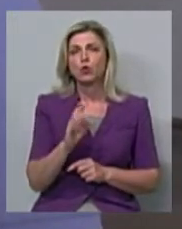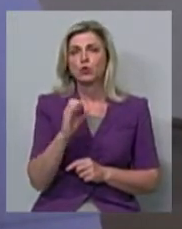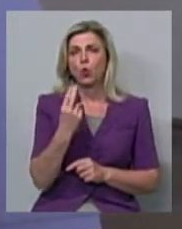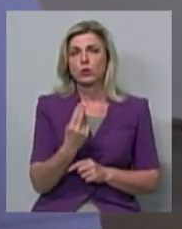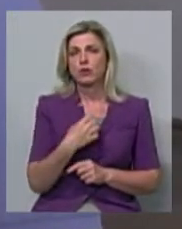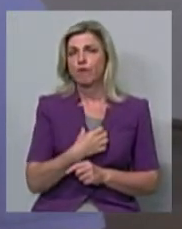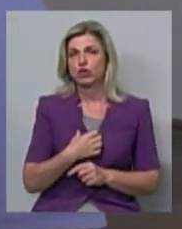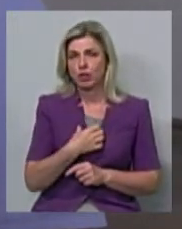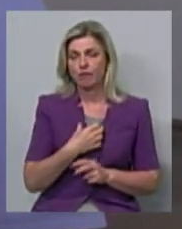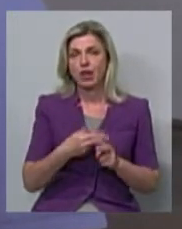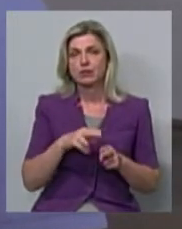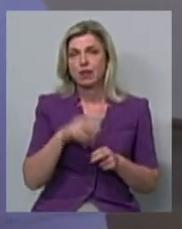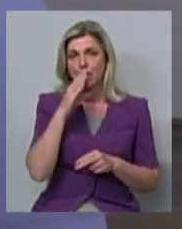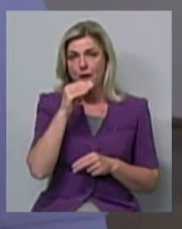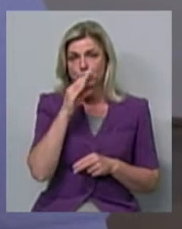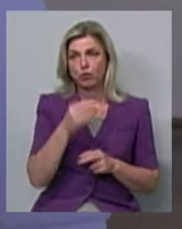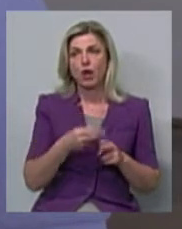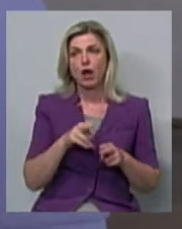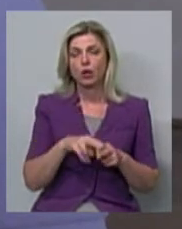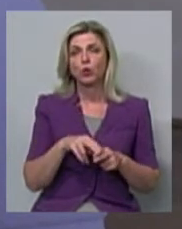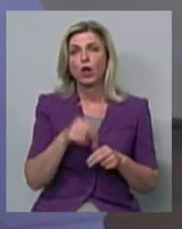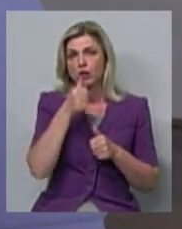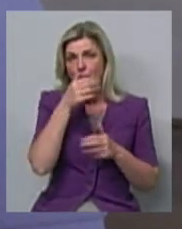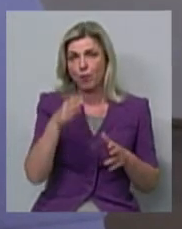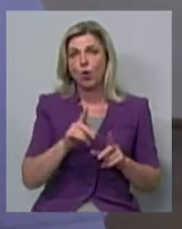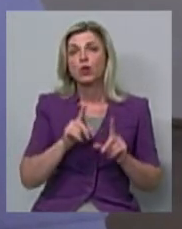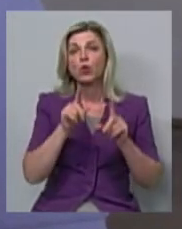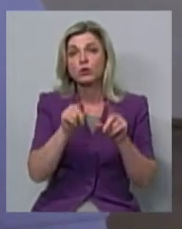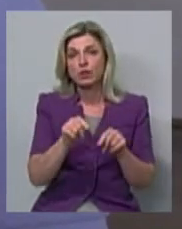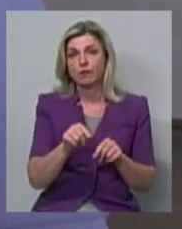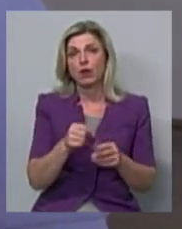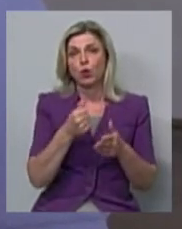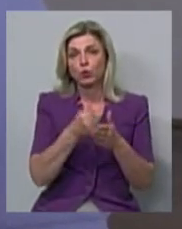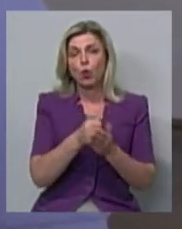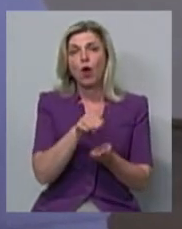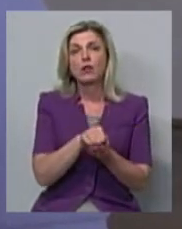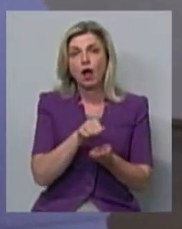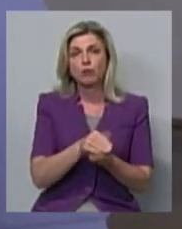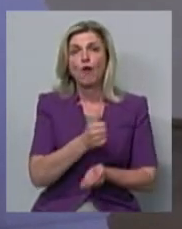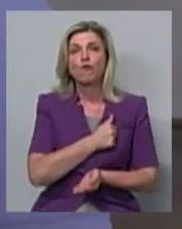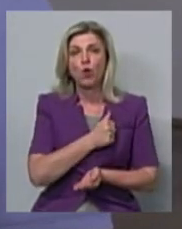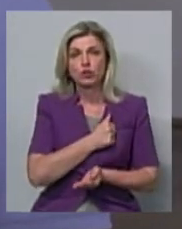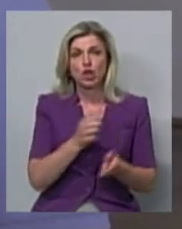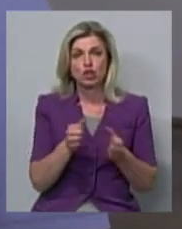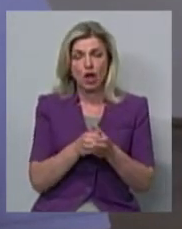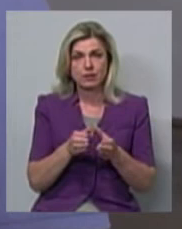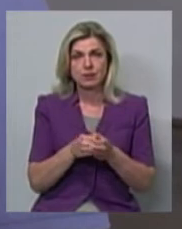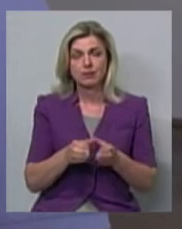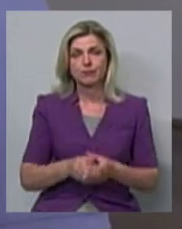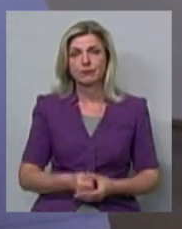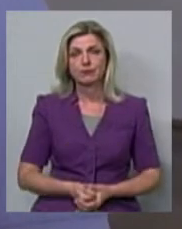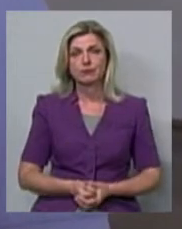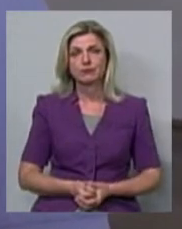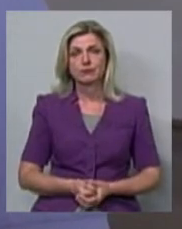Це маршрути, які містяни можуть дістатися, могли би дістатися до кладовища військової частини